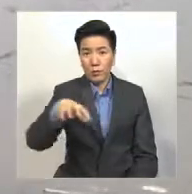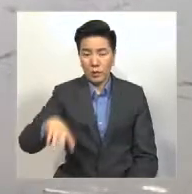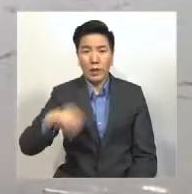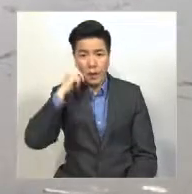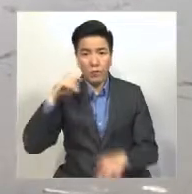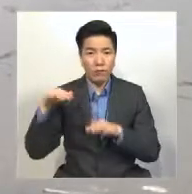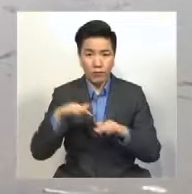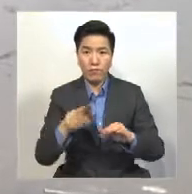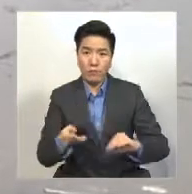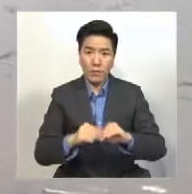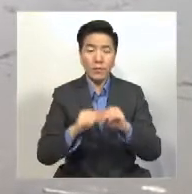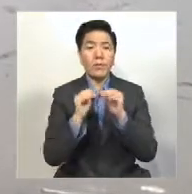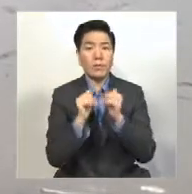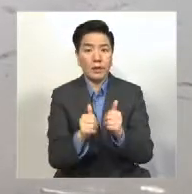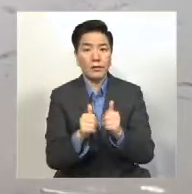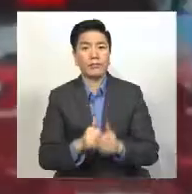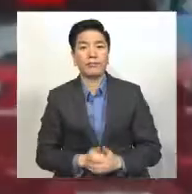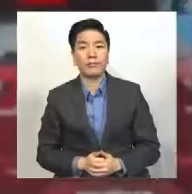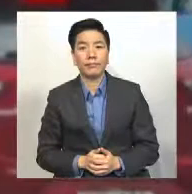ารถรับน้ำได้อีกค่ะ